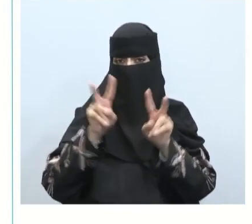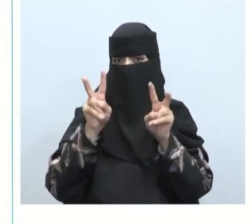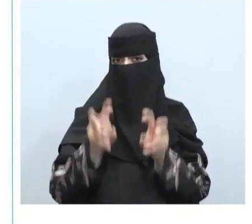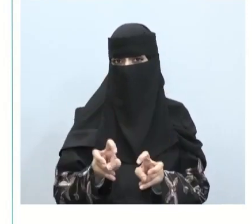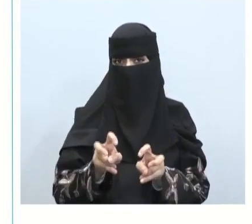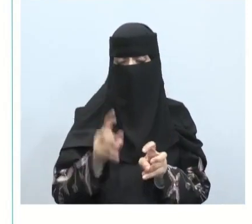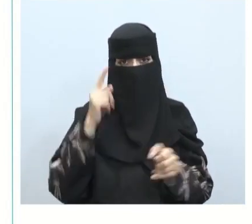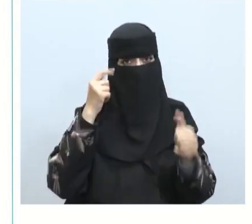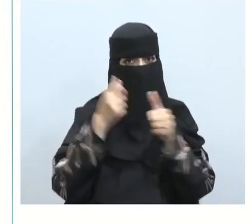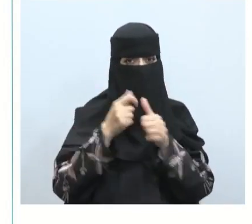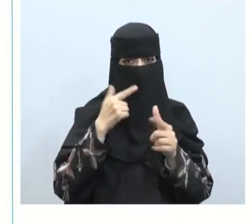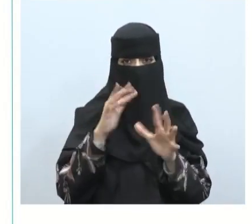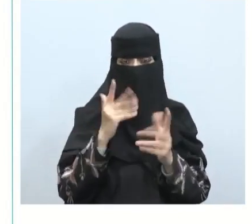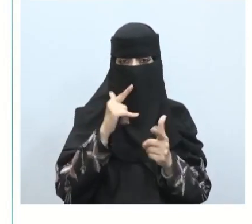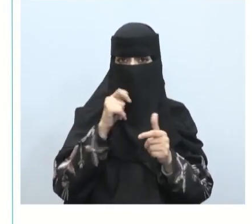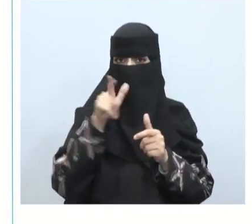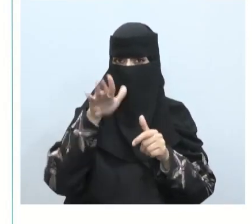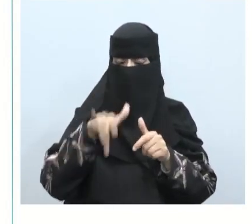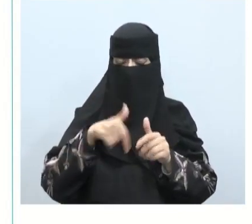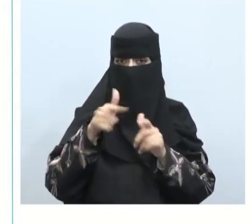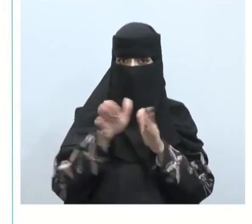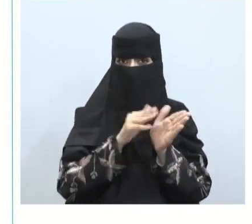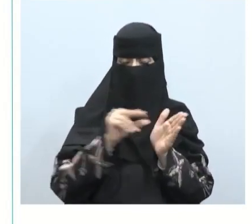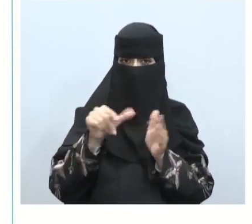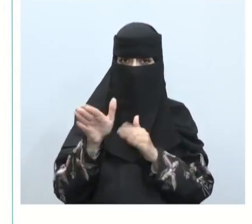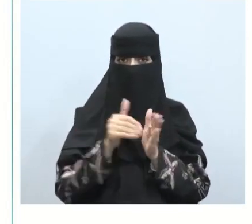نتذكر معا ما هي الحلول لهذه الحاله